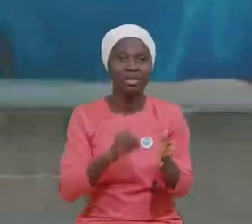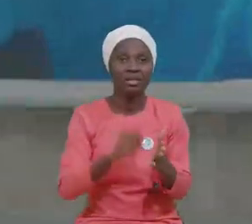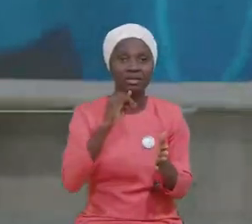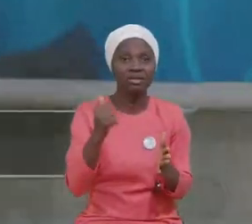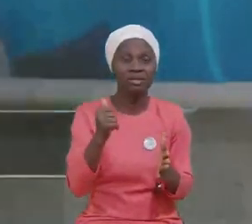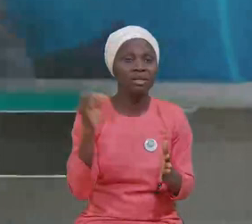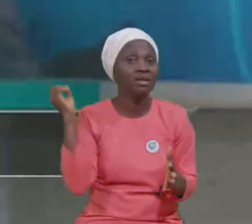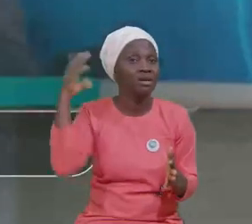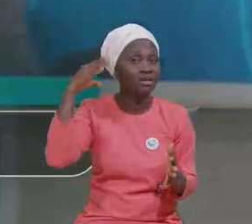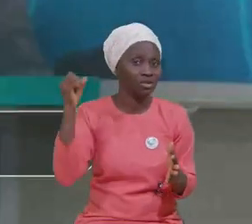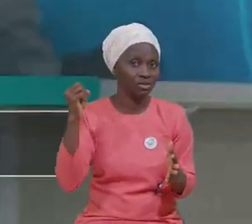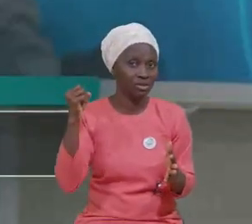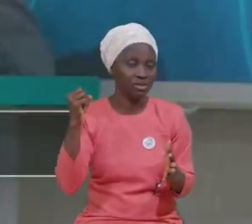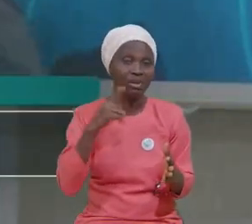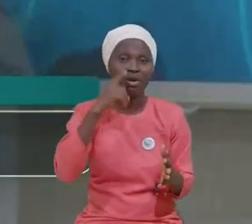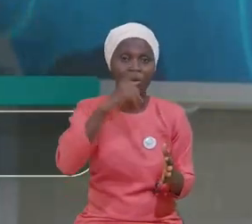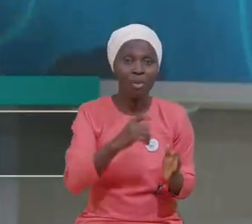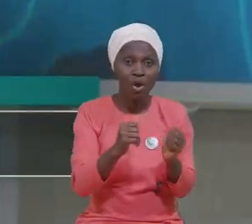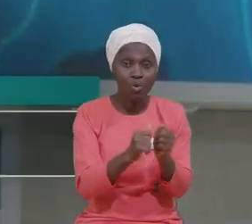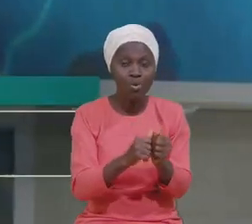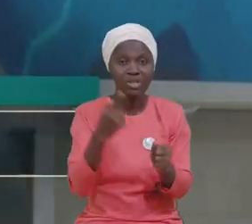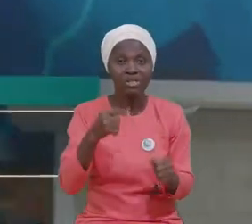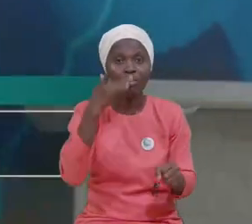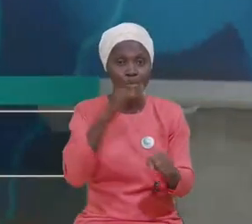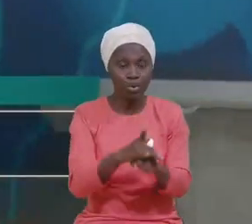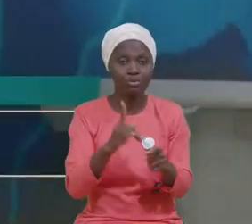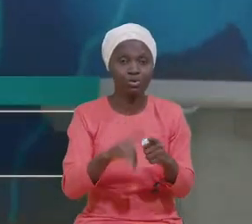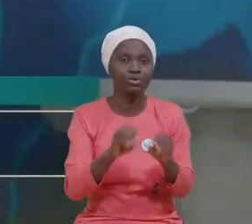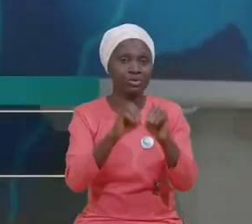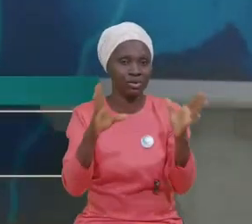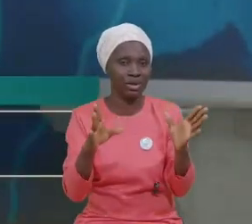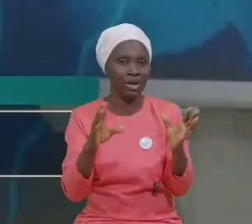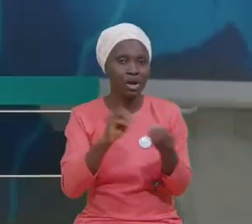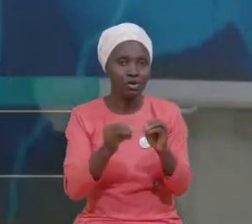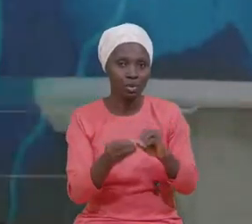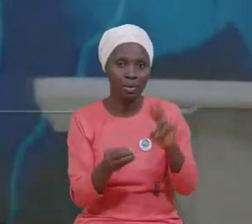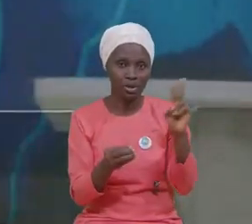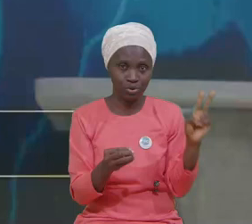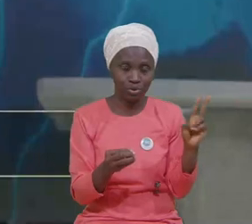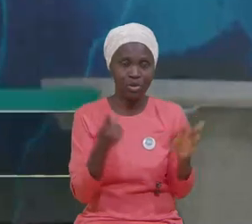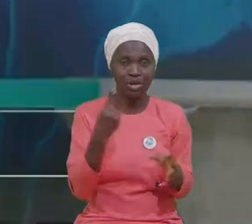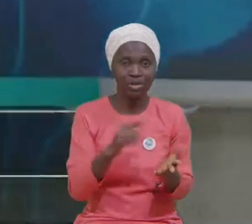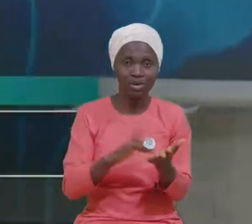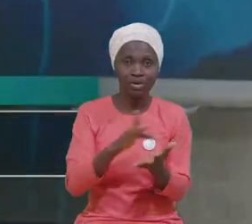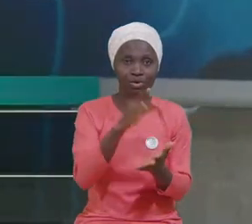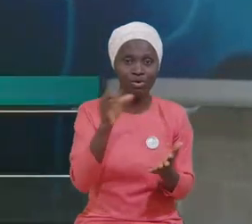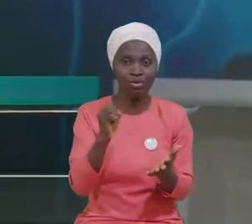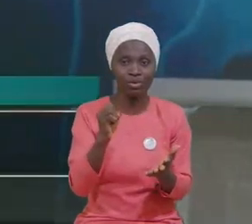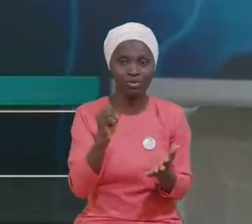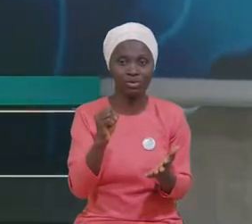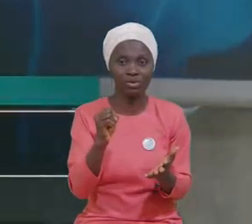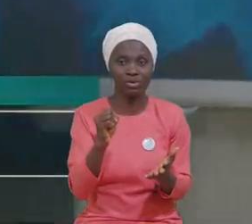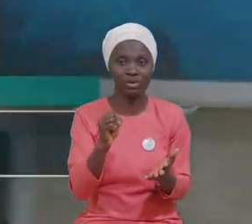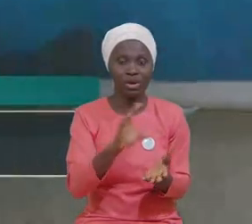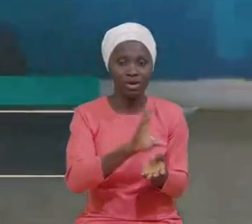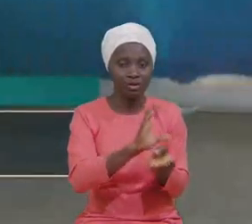C'est un commandement gracieux avec la promesse de briller. Deuxième point, la conversion glorieuse et